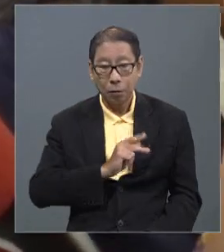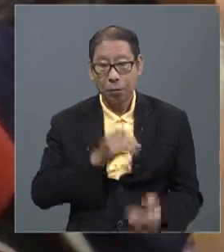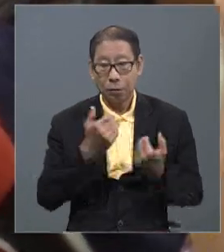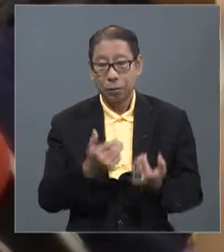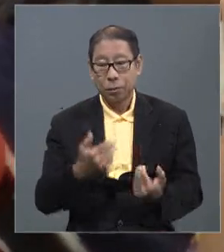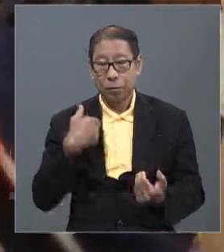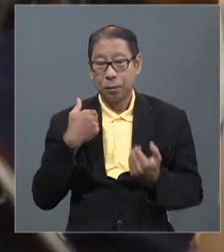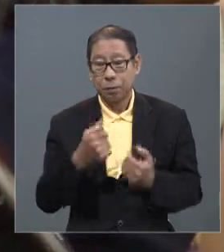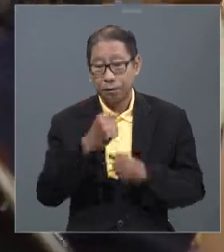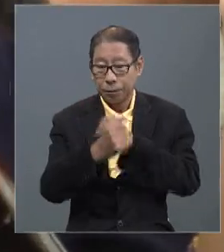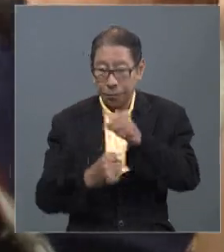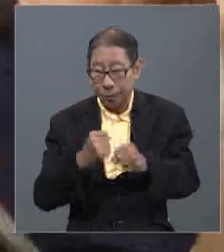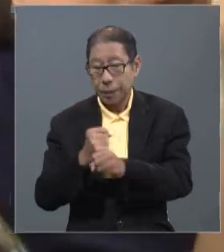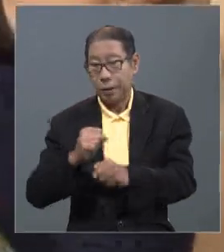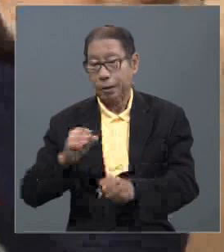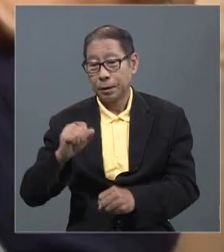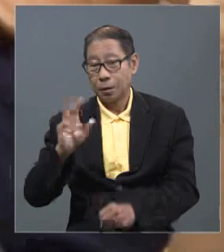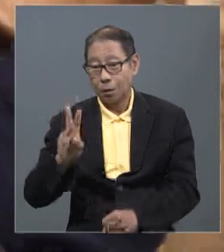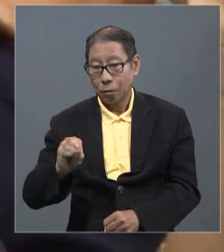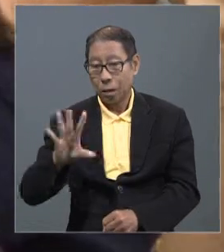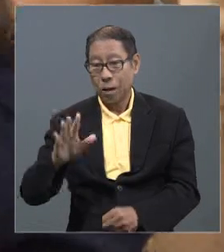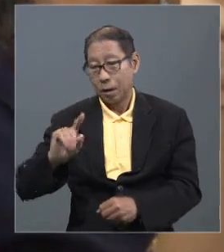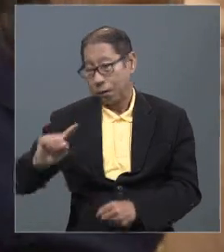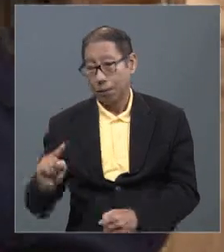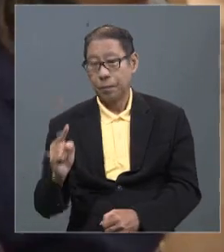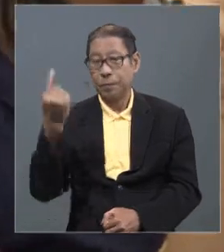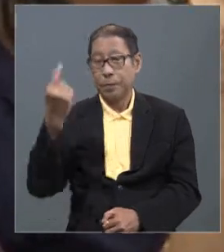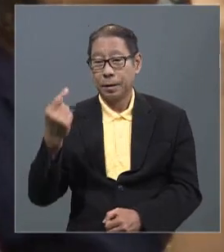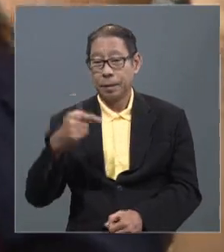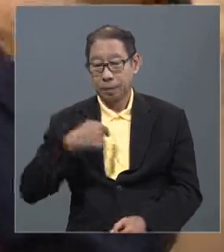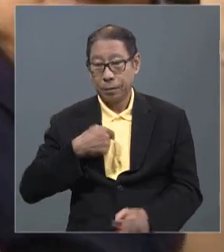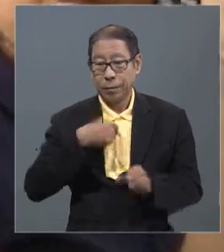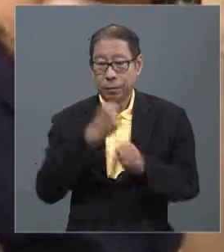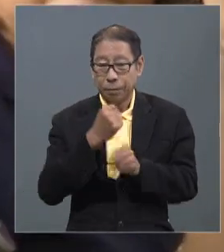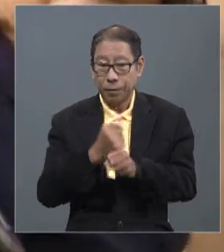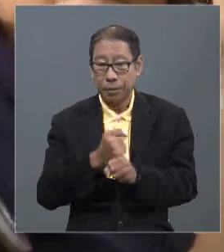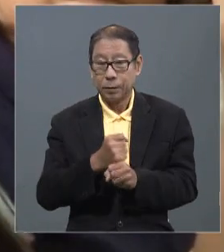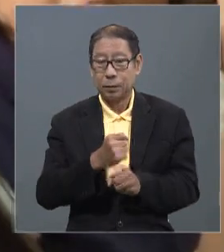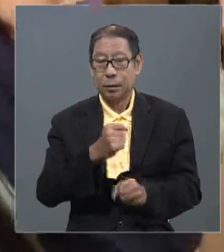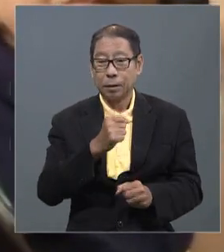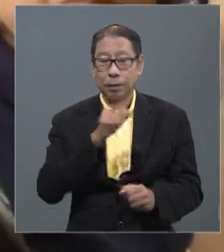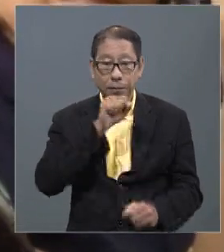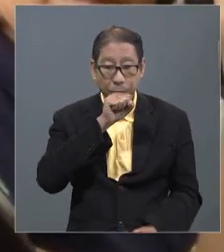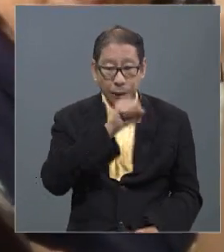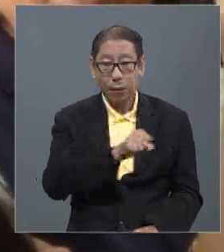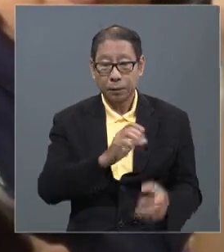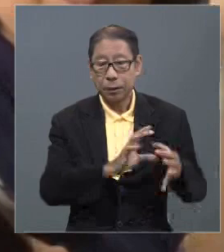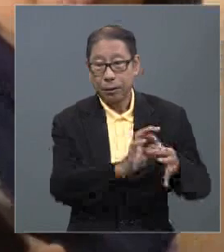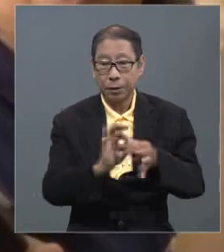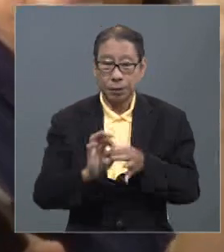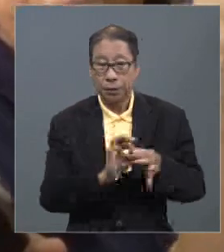ยชาติเกิดปี65แล้วผมเนี่ยได้ดำเนินการไปตามพระราชบัญญัติคำสั่งที่เกี่ยวข้